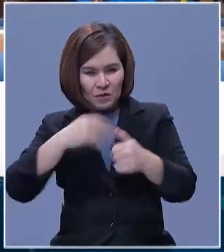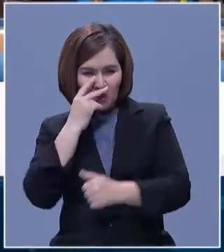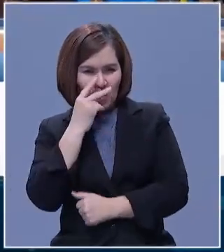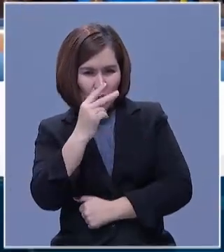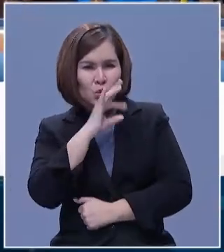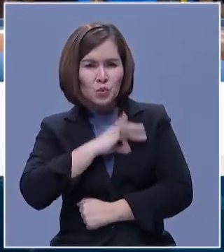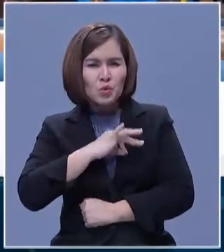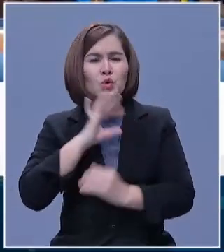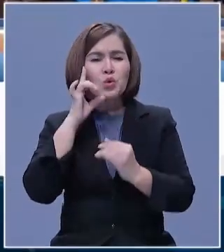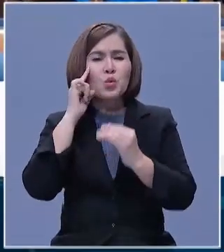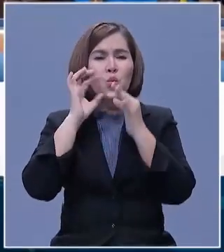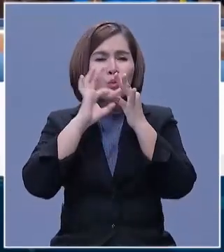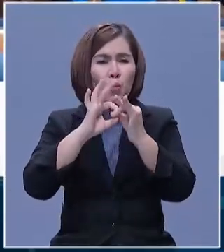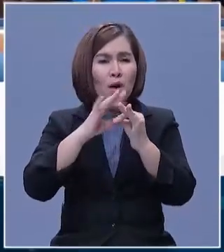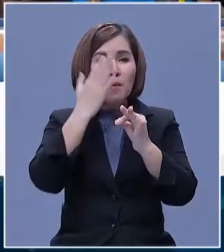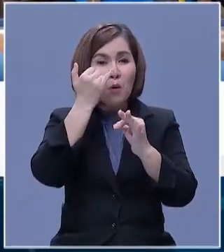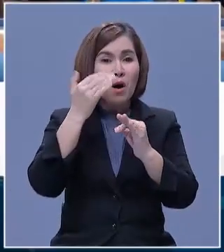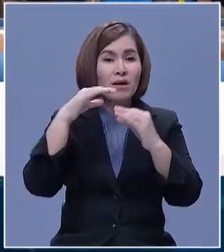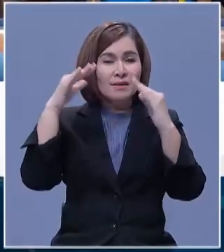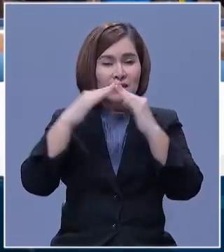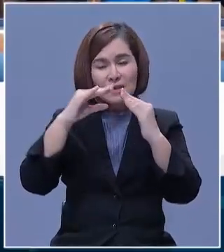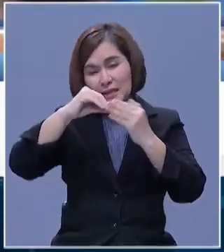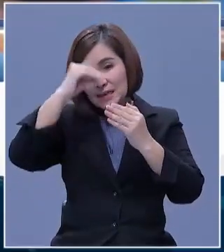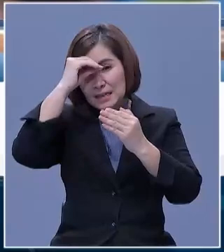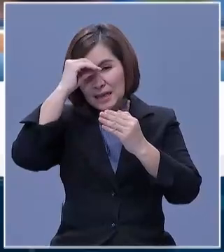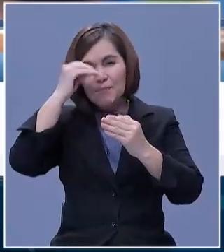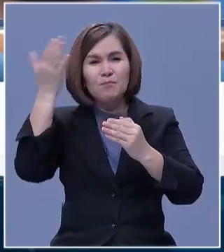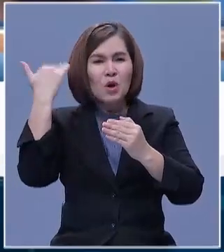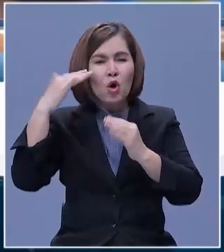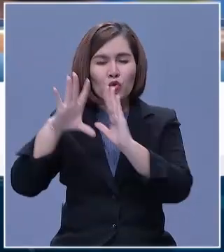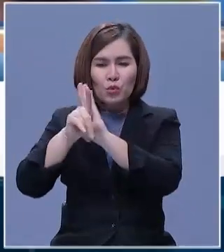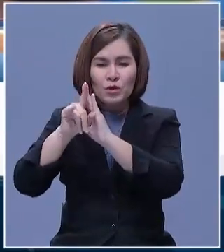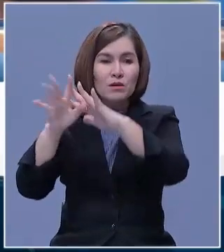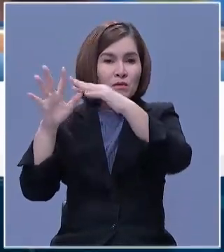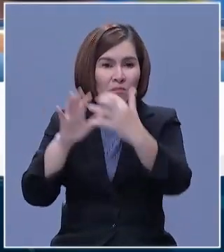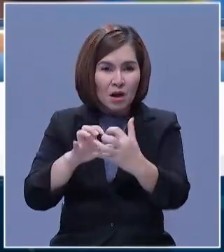งมาซ้ำรอยกับเหตุการณ์อาคารเรียนทรุดที่ชลบุรีจนมี